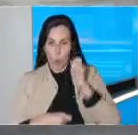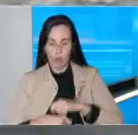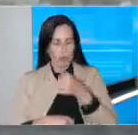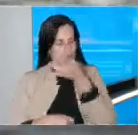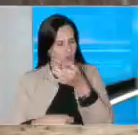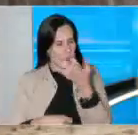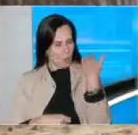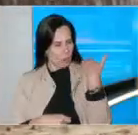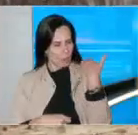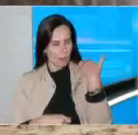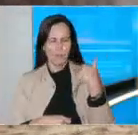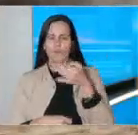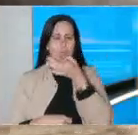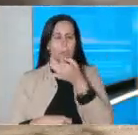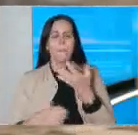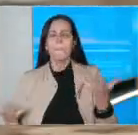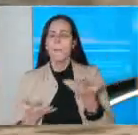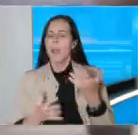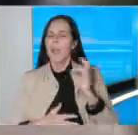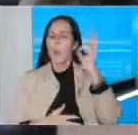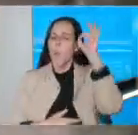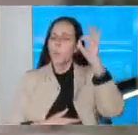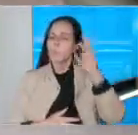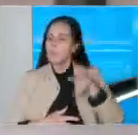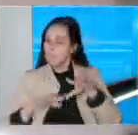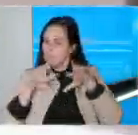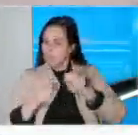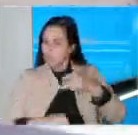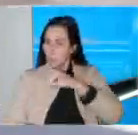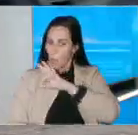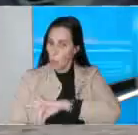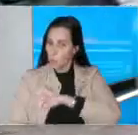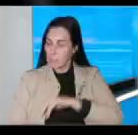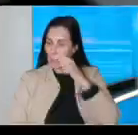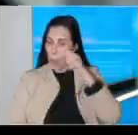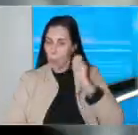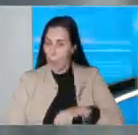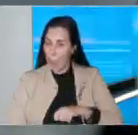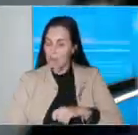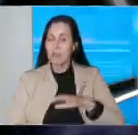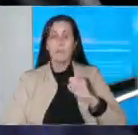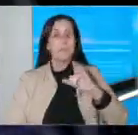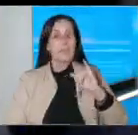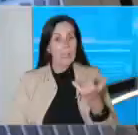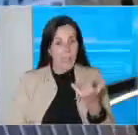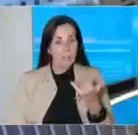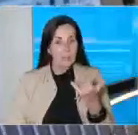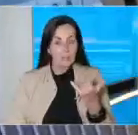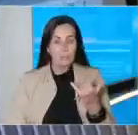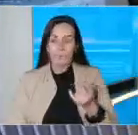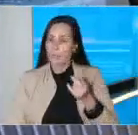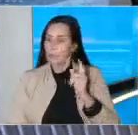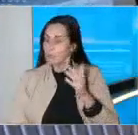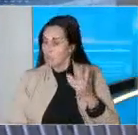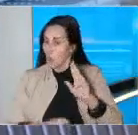שאלנו לפני כמה שבועות בתוכנית הזאת, מה הסבירות שתהיה פלישה חדשה של רוסיה לאוקראינה, ואם תהיה, האם צריך